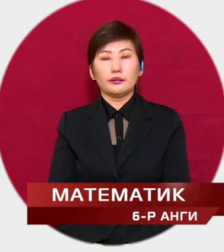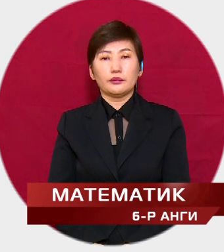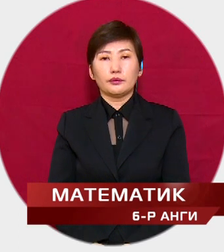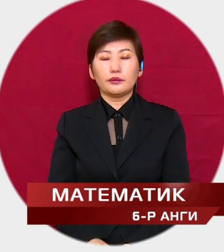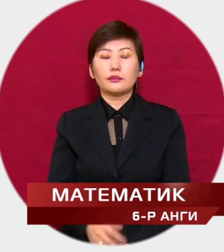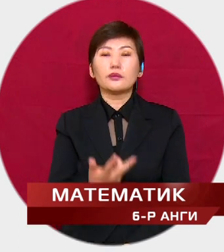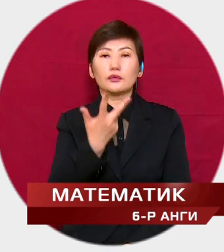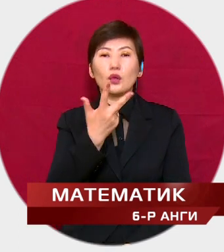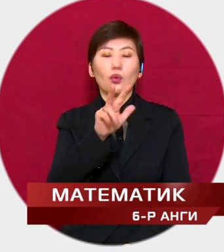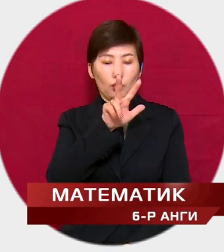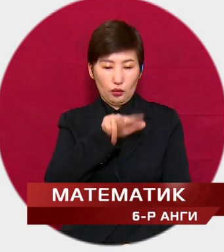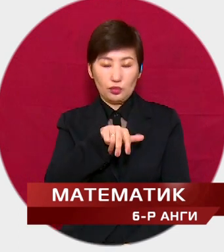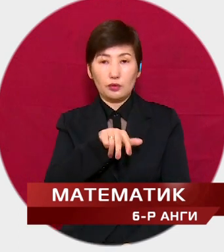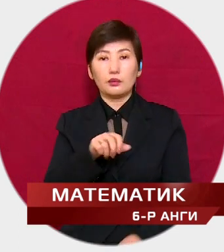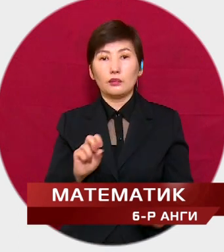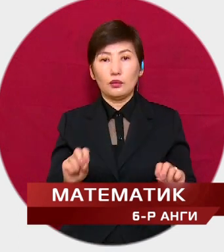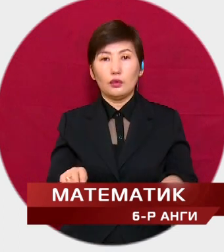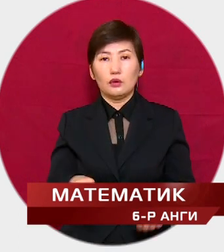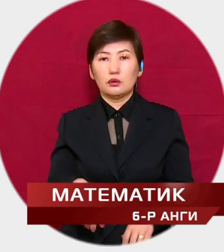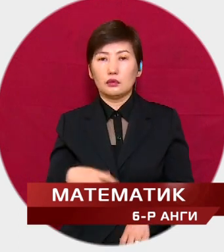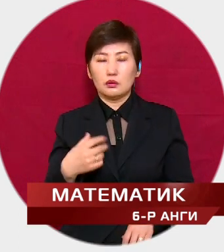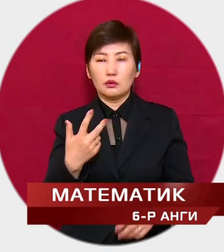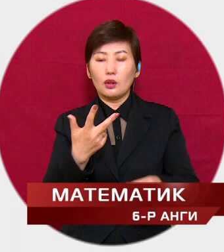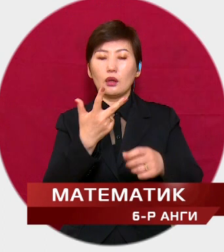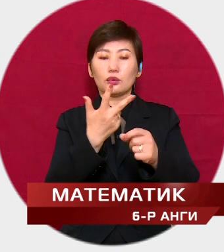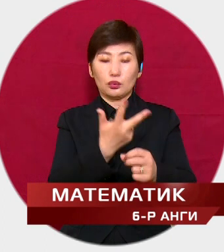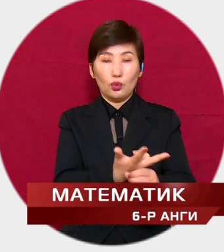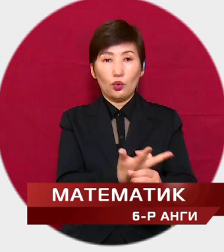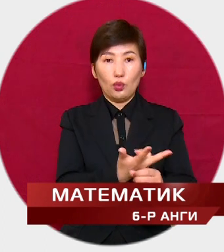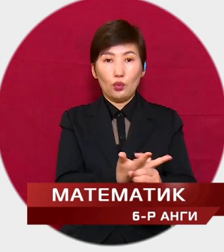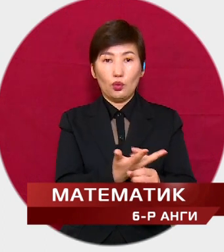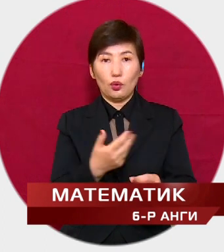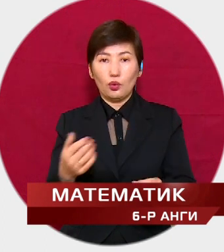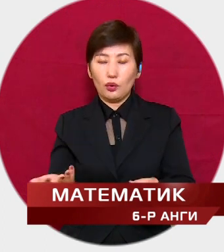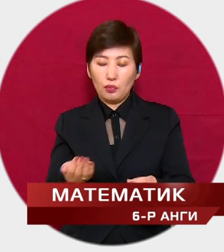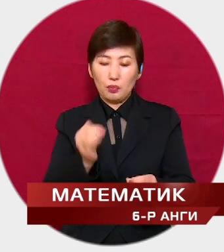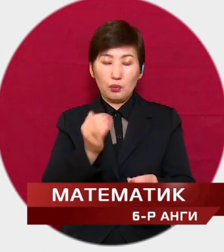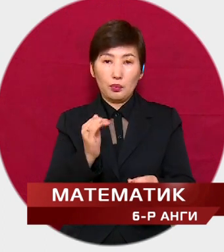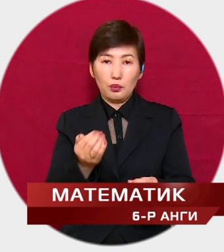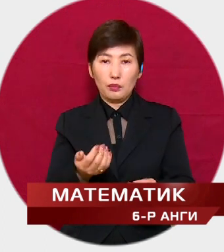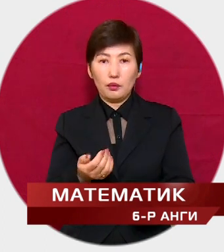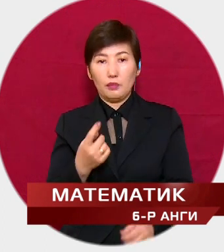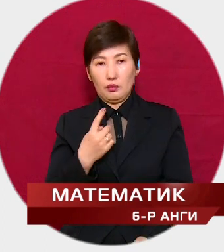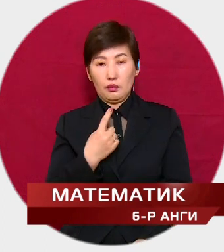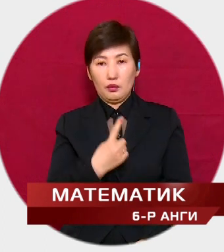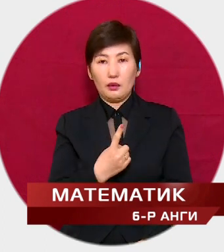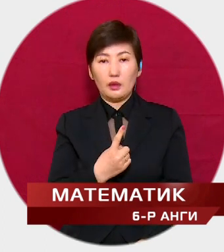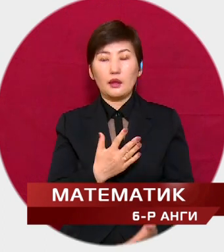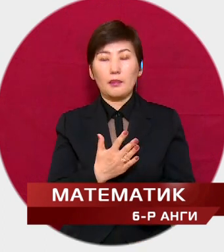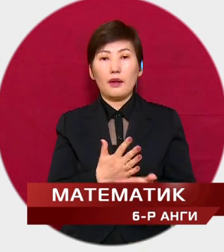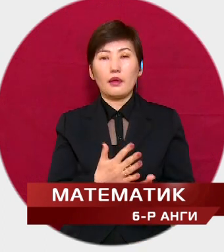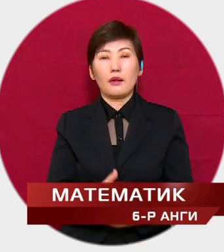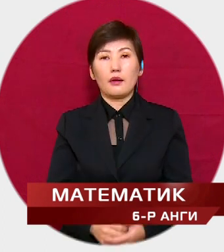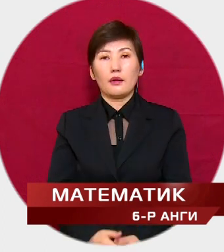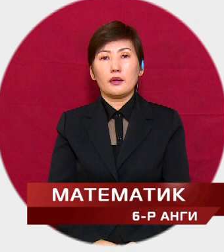3 зураасаар тэмдэглэе. За 3 нүдэрээ бос үрдэн тоолье. 1. За өөр үрдэн энд алга байна. Тийм